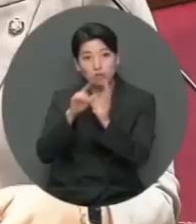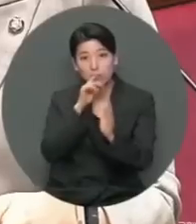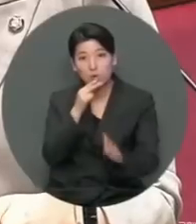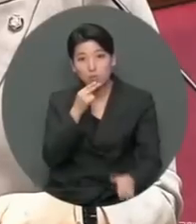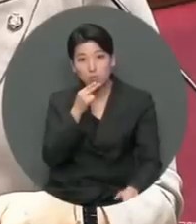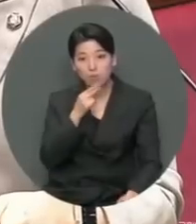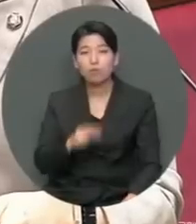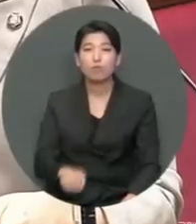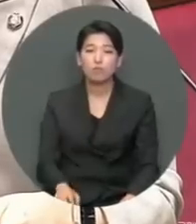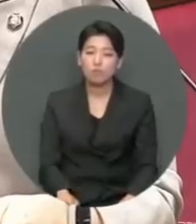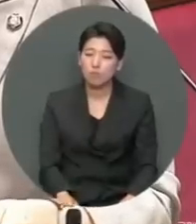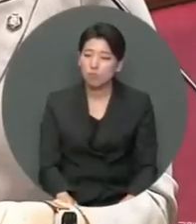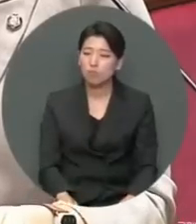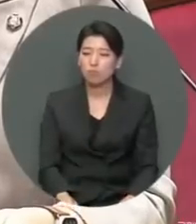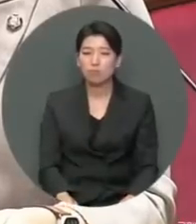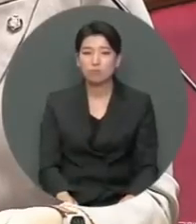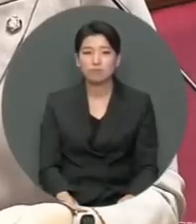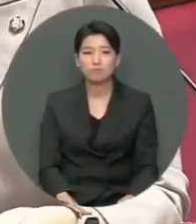없었습니다.